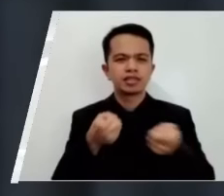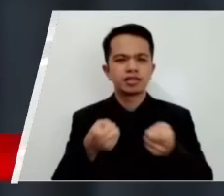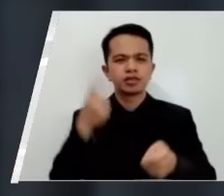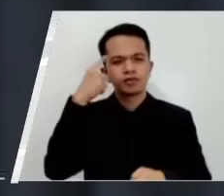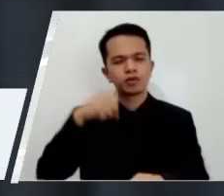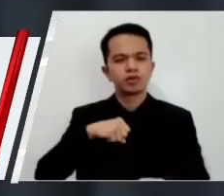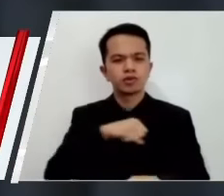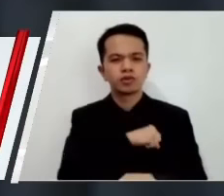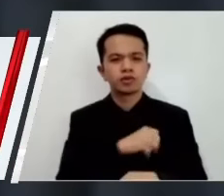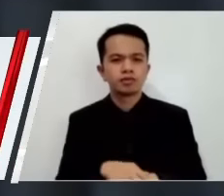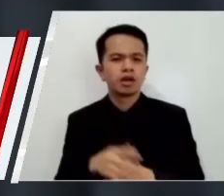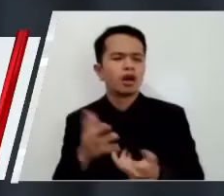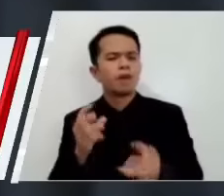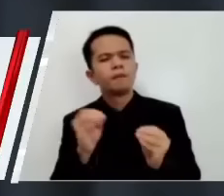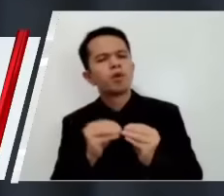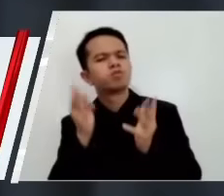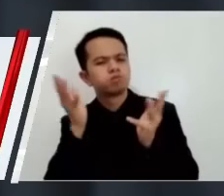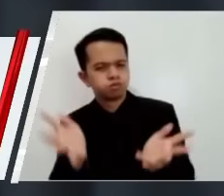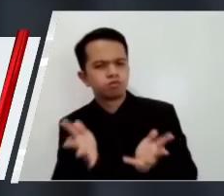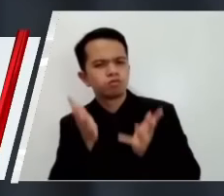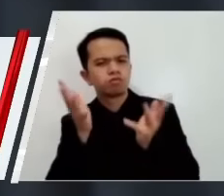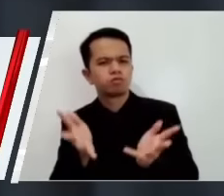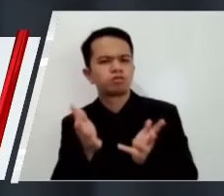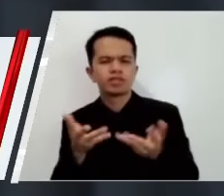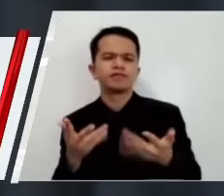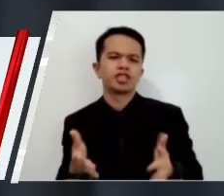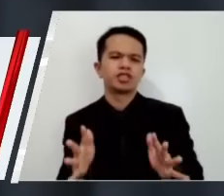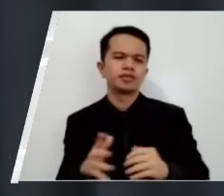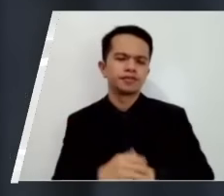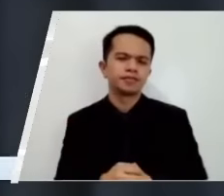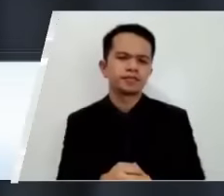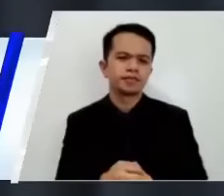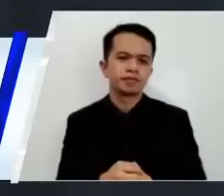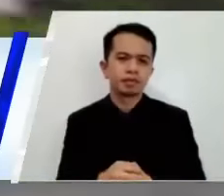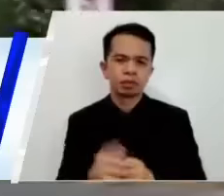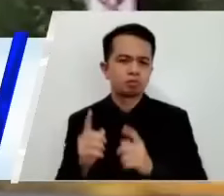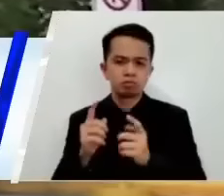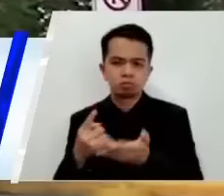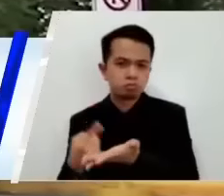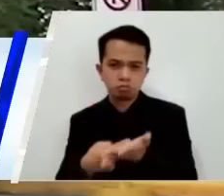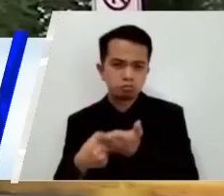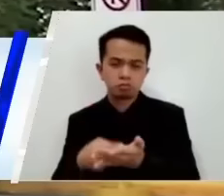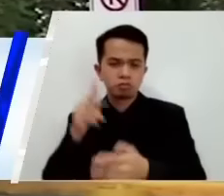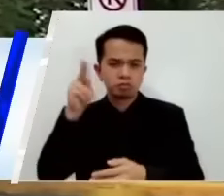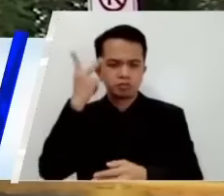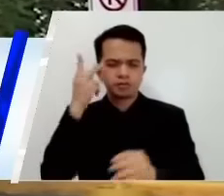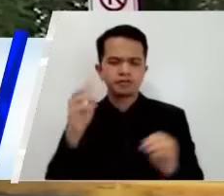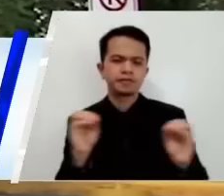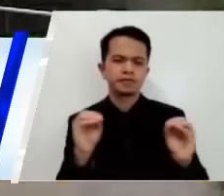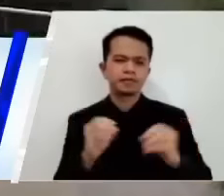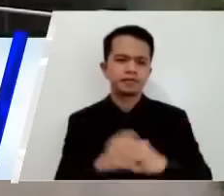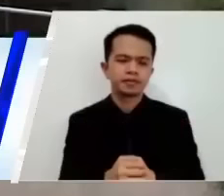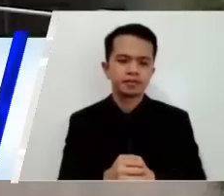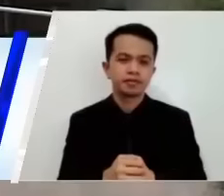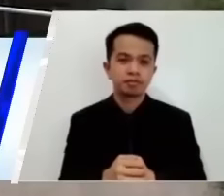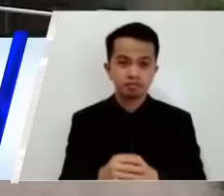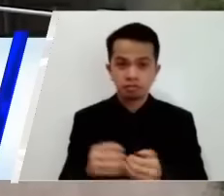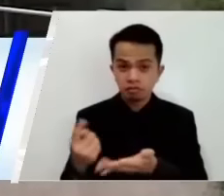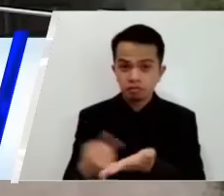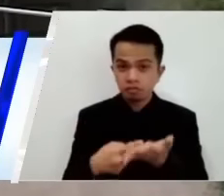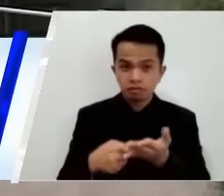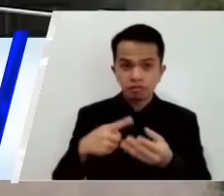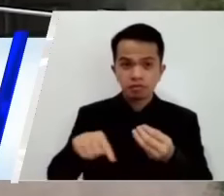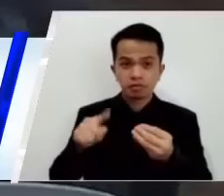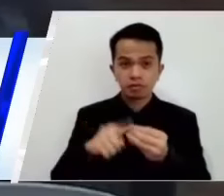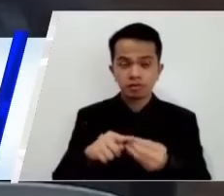purely social. Wala naman na pag-usapang politika. Hindi rin daw napag-usapan ang tungkol sa pag-amyenda ng